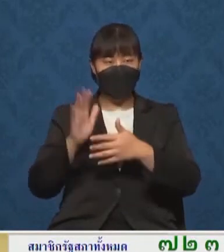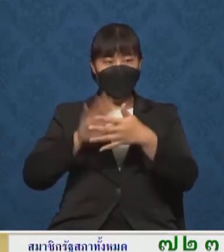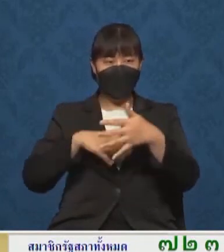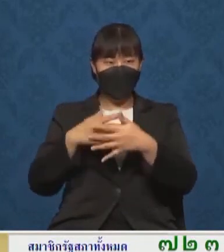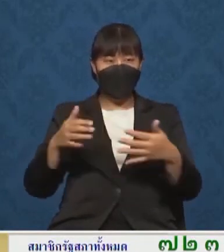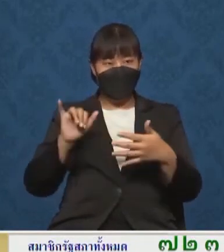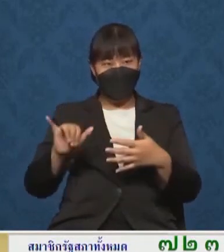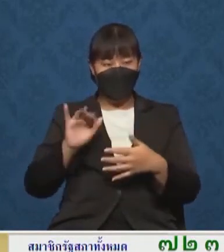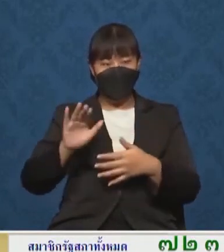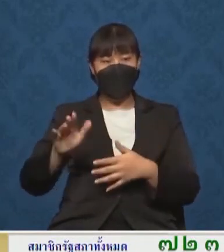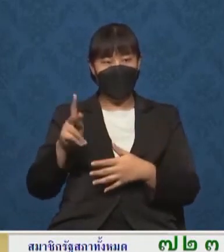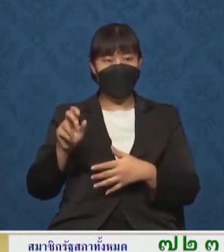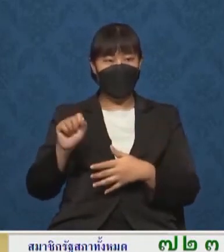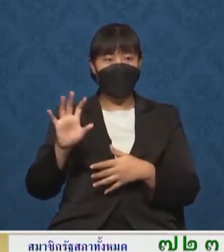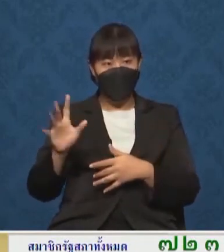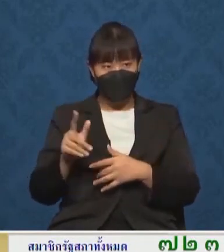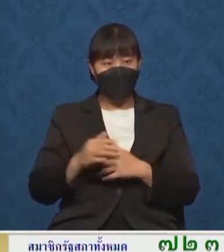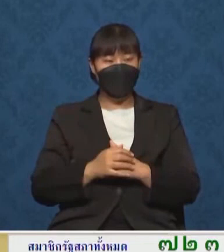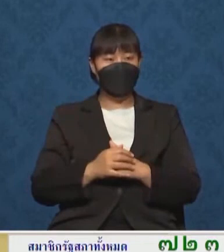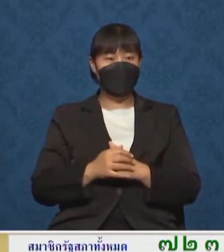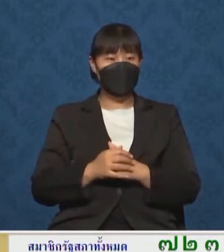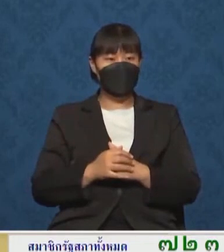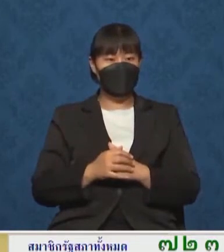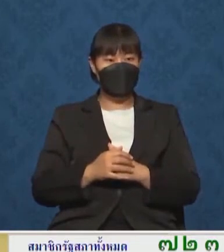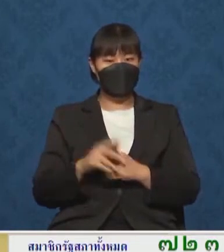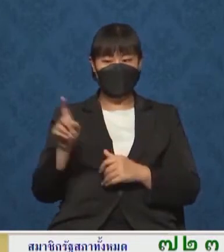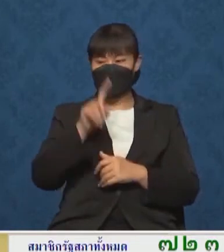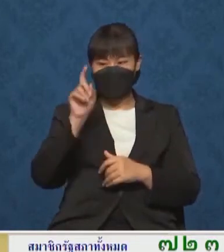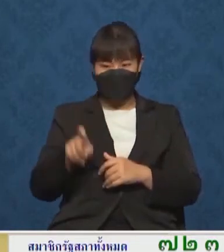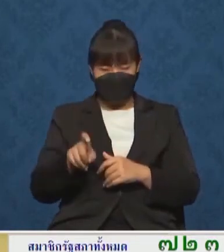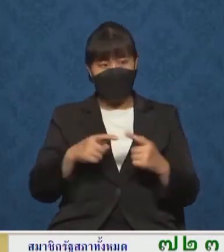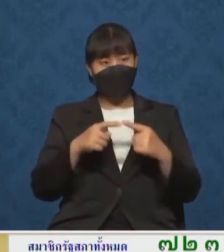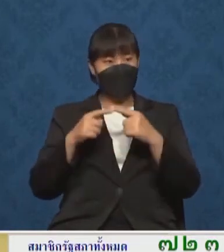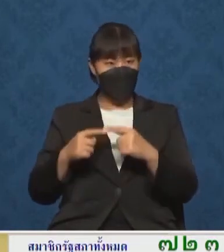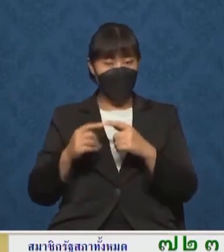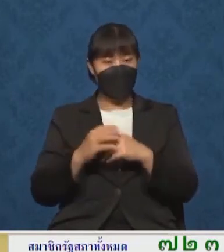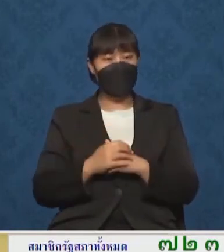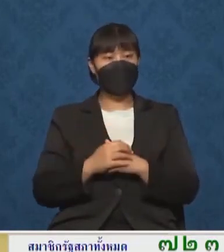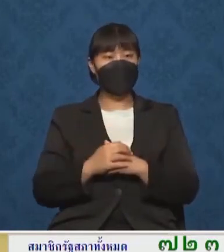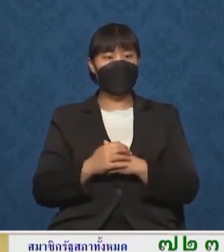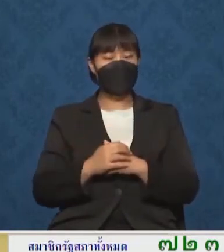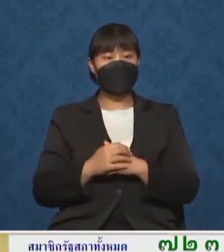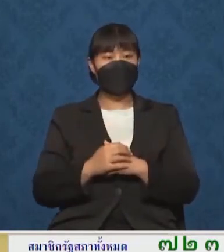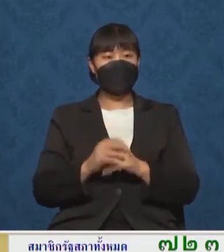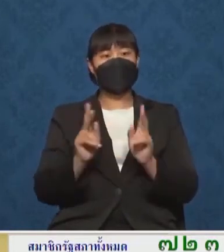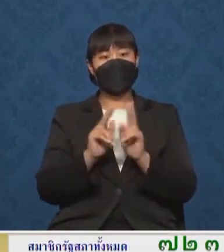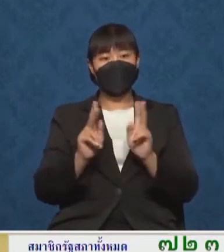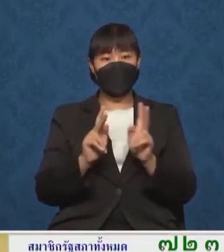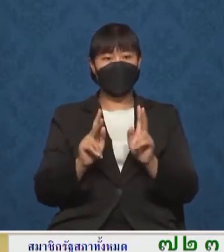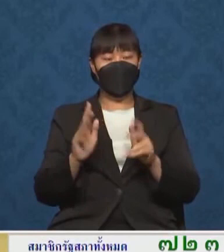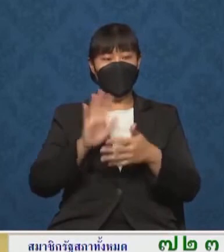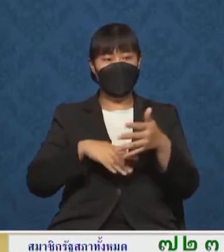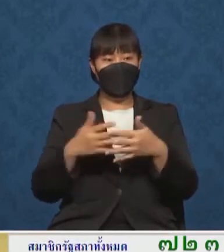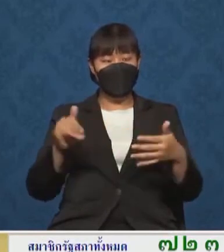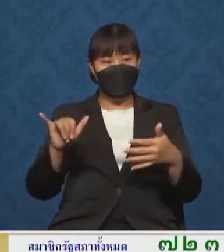สตร์นี้เป็นแผนยุทธศาสตร์ของคสช.และมันก็น่าตั้งคำถามต่อไปอีกครับว่าและในบรรดาคณะกรรมการยุทธศาสตร์ชาติแผน